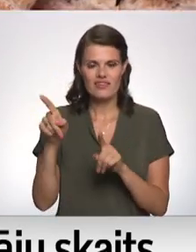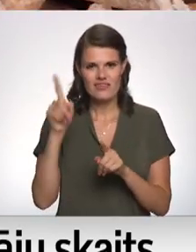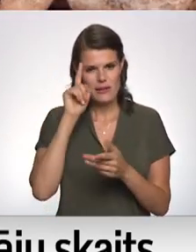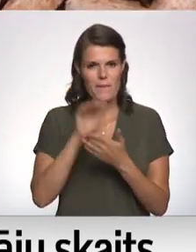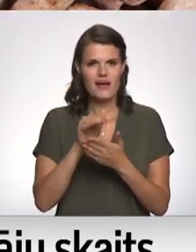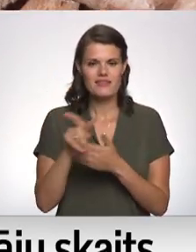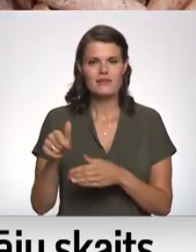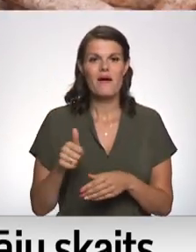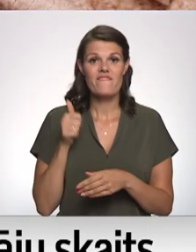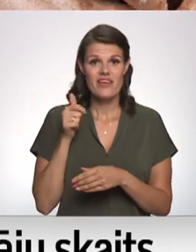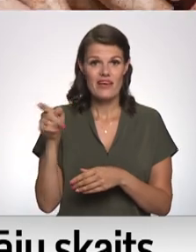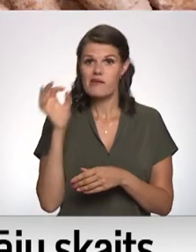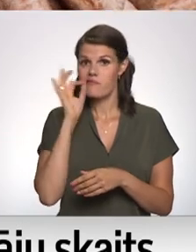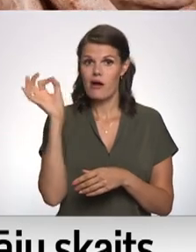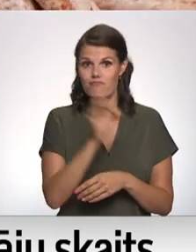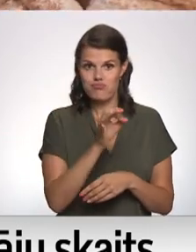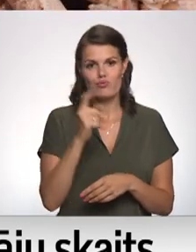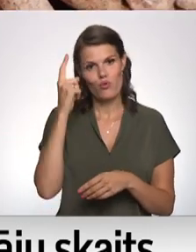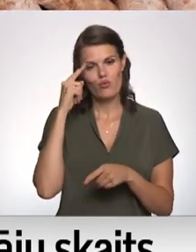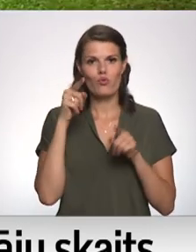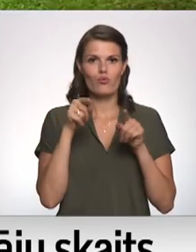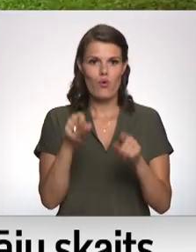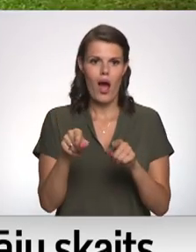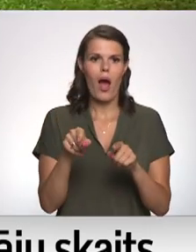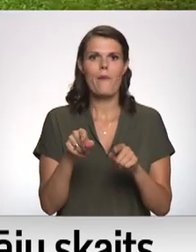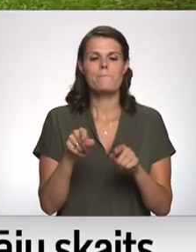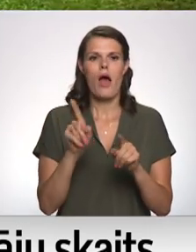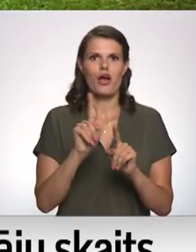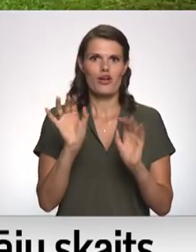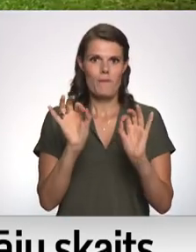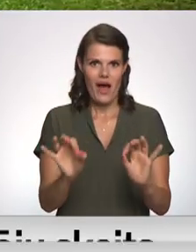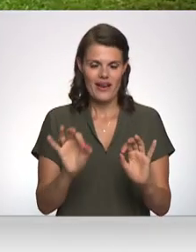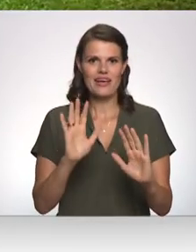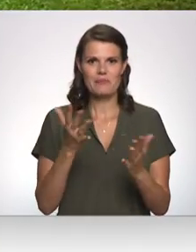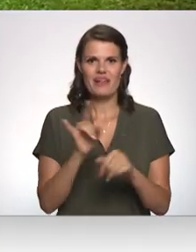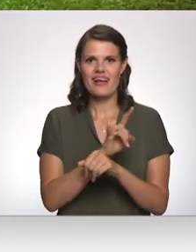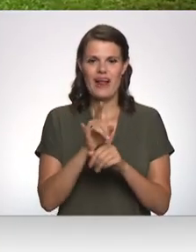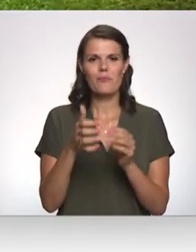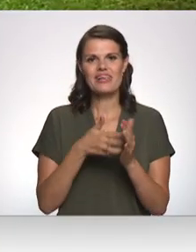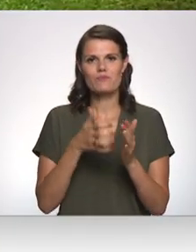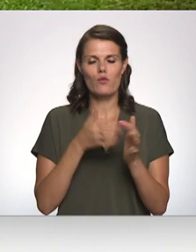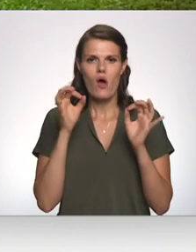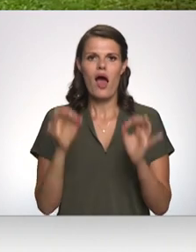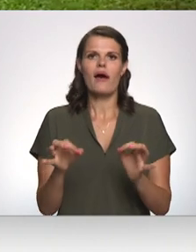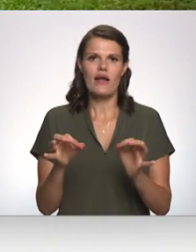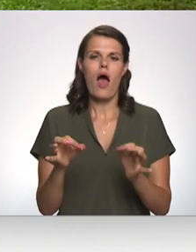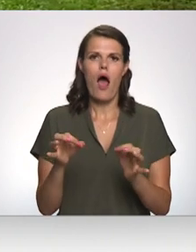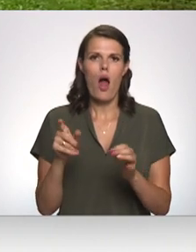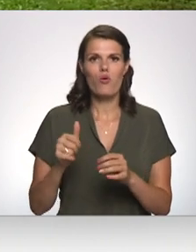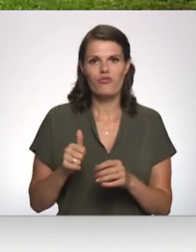zināma uzņēmuma vārds, šādi ceļot tam neslavu. Krāpnieki ir izmantojuši reāli eksistējošu